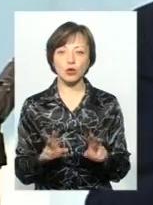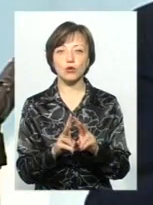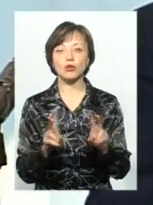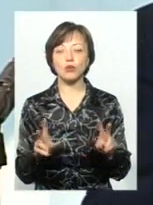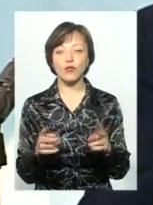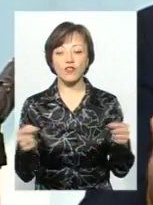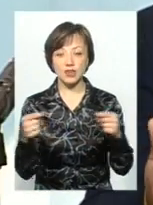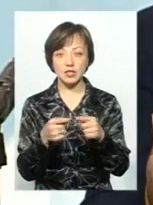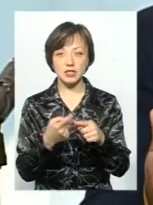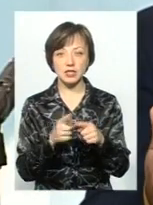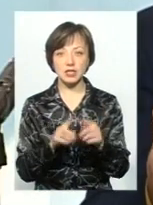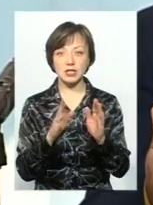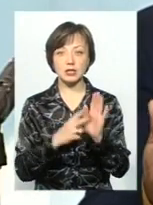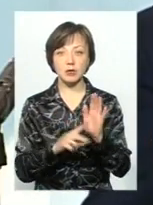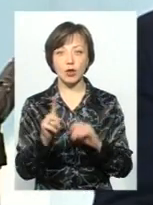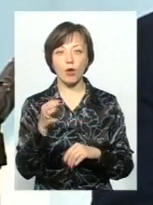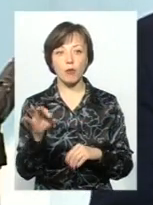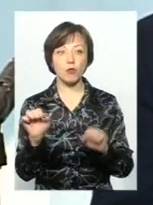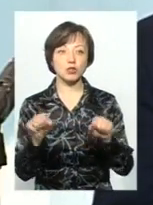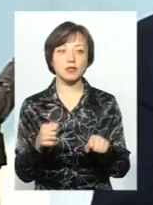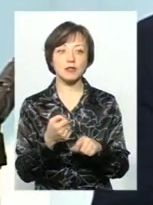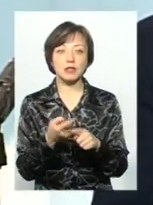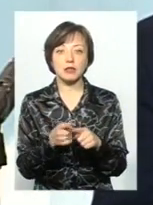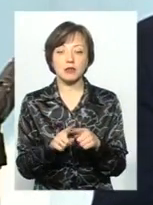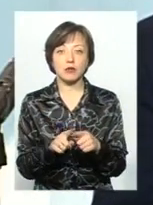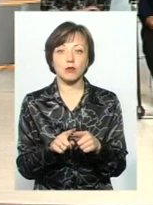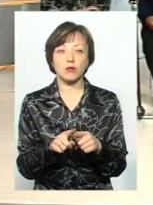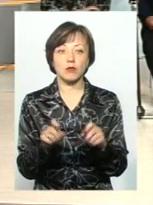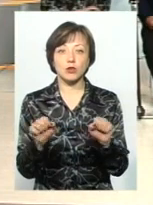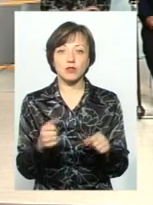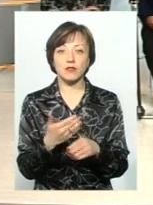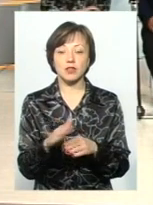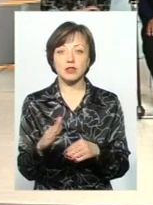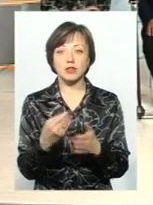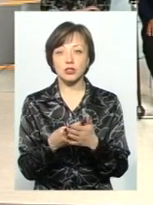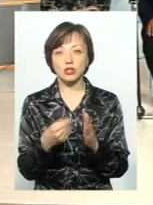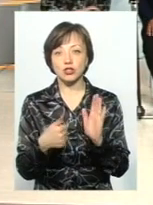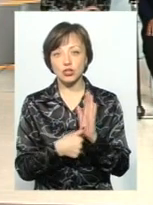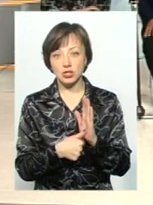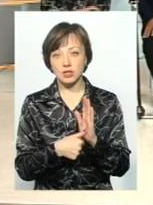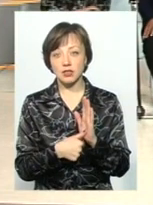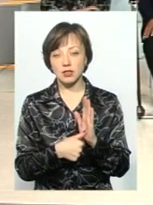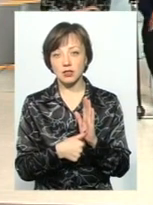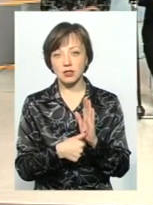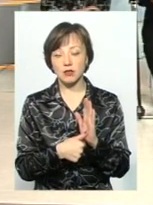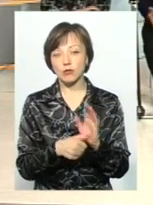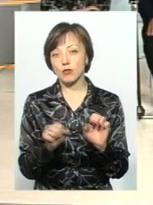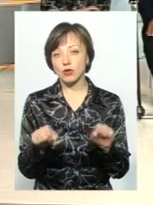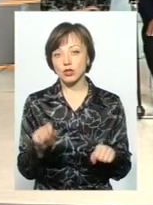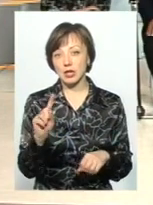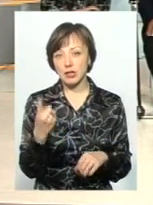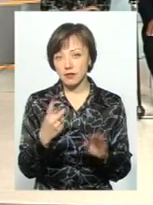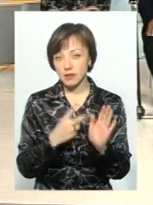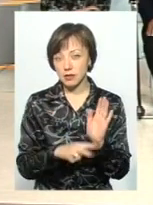хто визначив, що це тільки 71 копійка? А можливо, там було виділити з того тарифу 6,90, може,